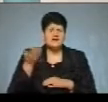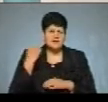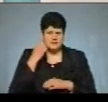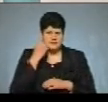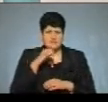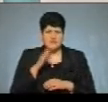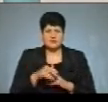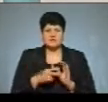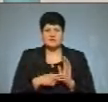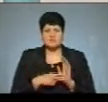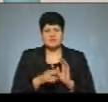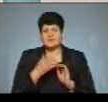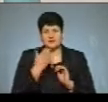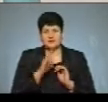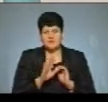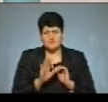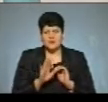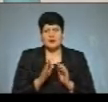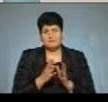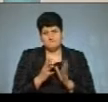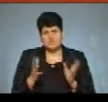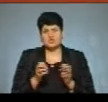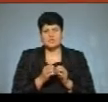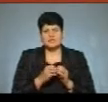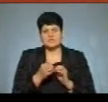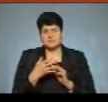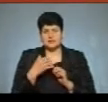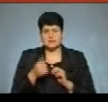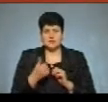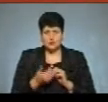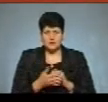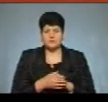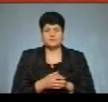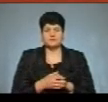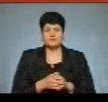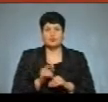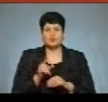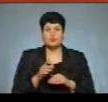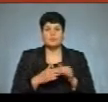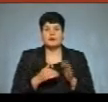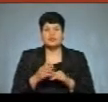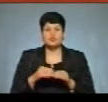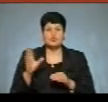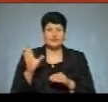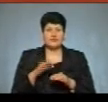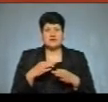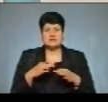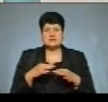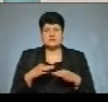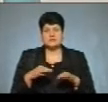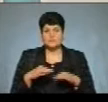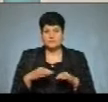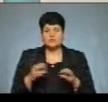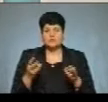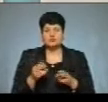Ну, 70-х, звичайно, це вже немає, але ну, більше 10-15 років. Тому практично весь автопарк потребує